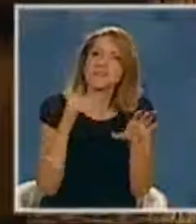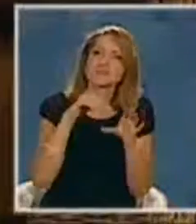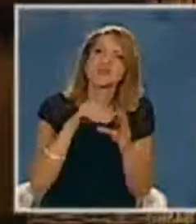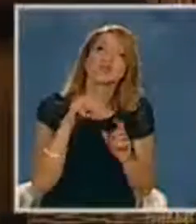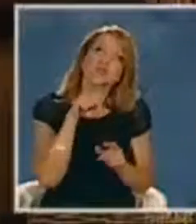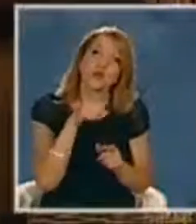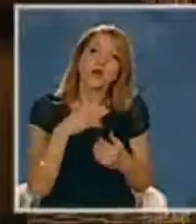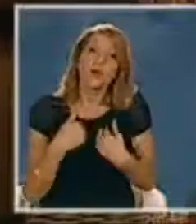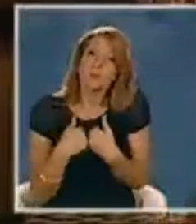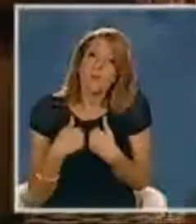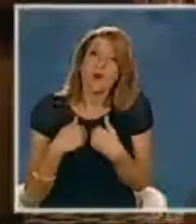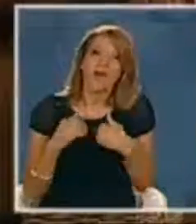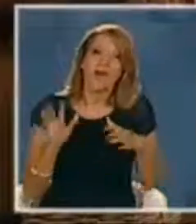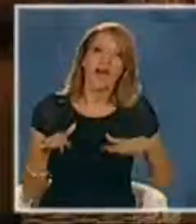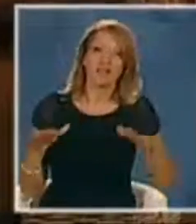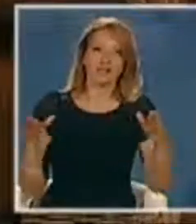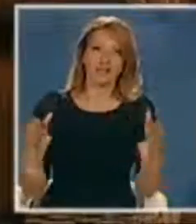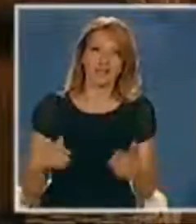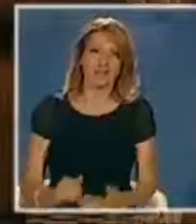ангел.